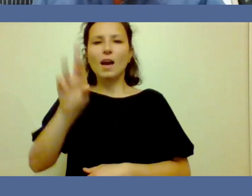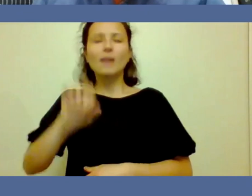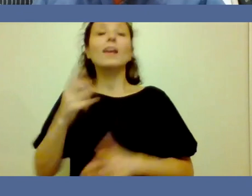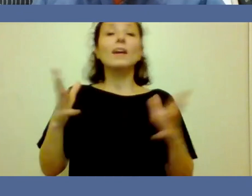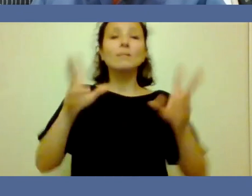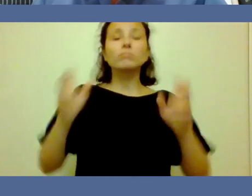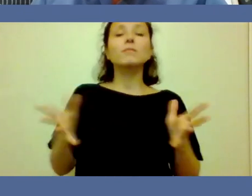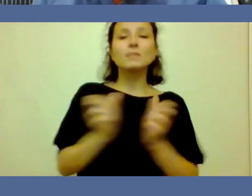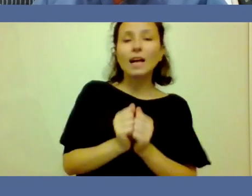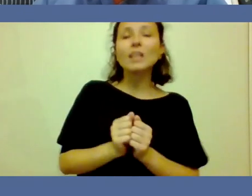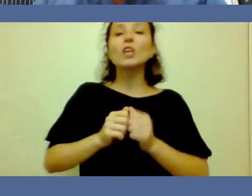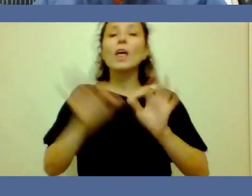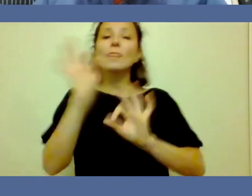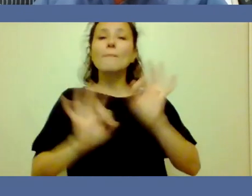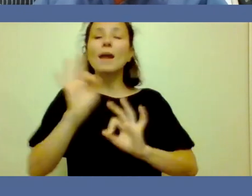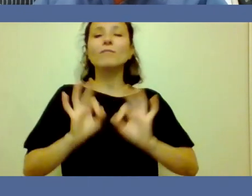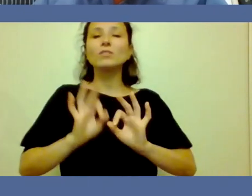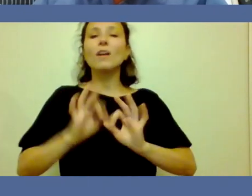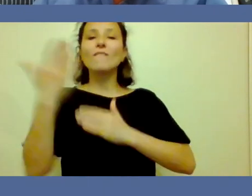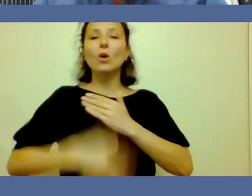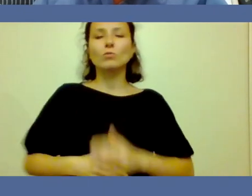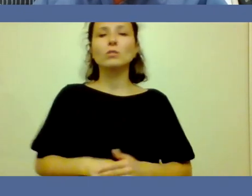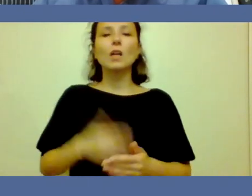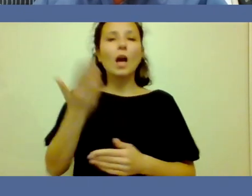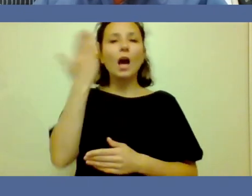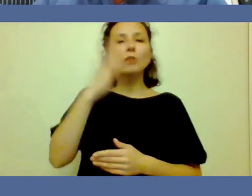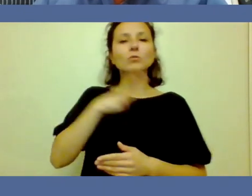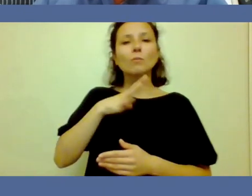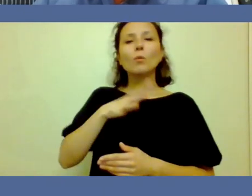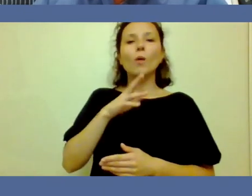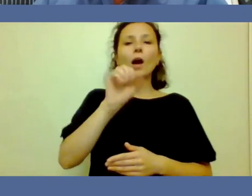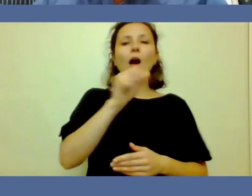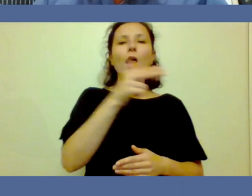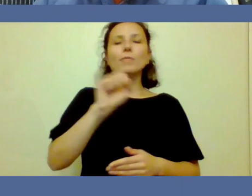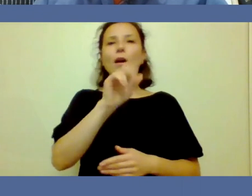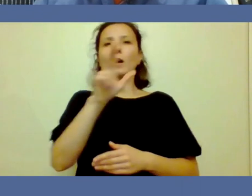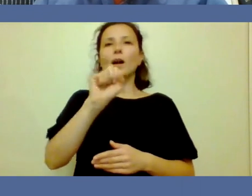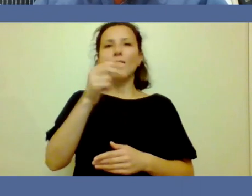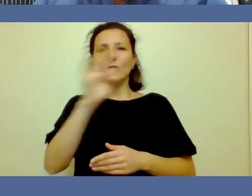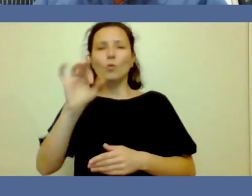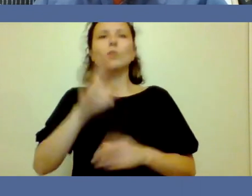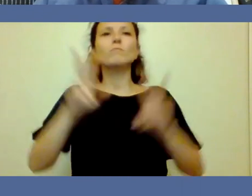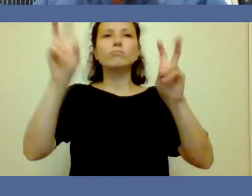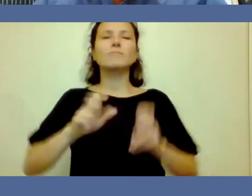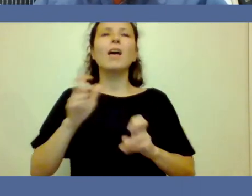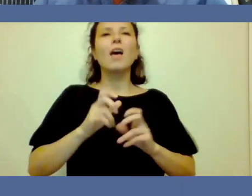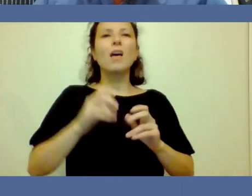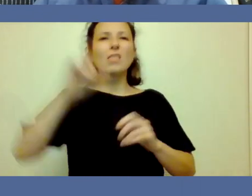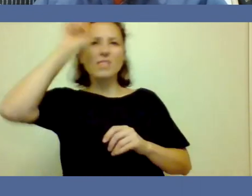książkę. A poprzednią przeczytałam właśnie Anny Kańtoch, Diabeł na wieży. Mhm. Ja czytam